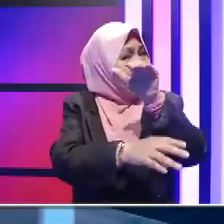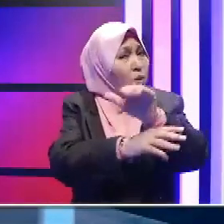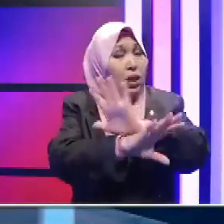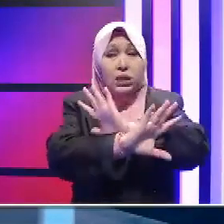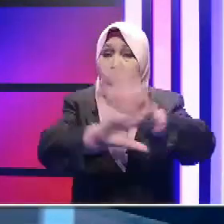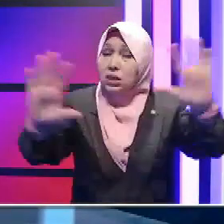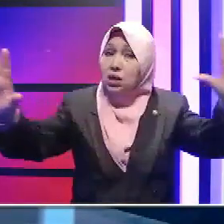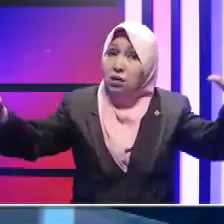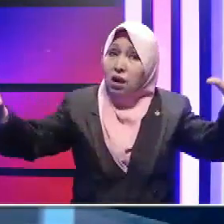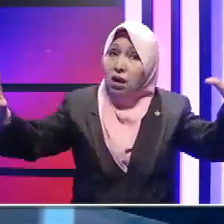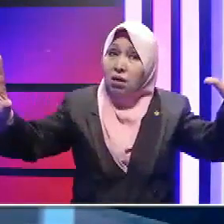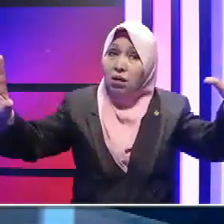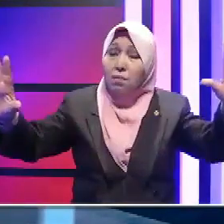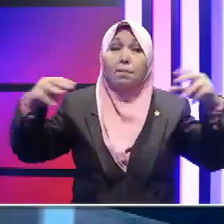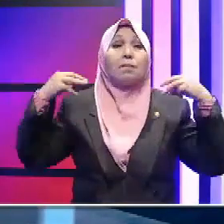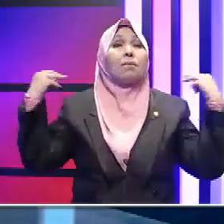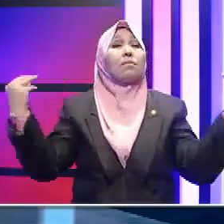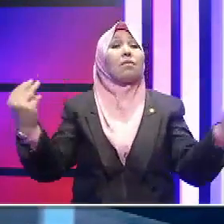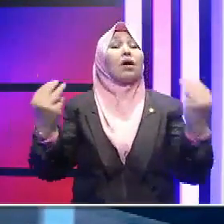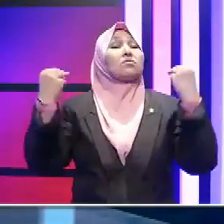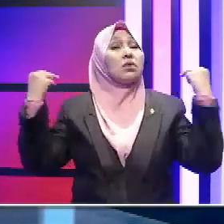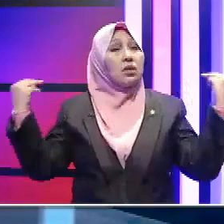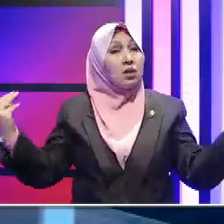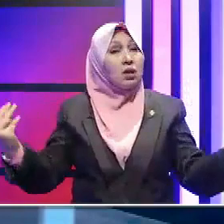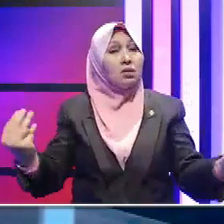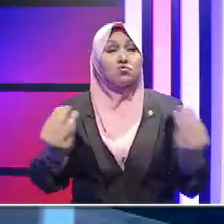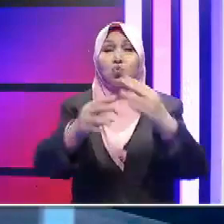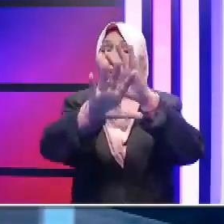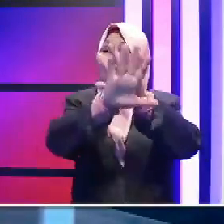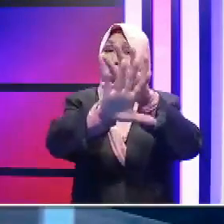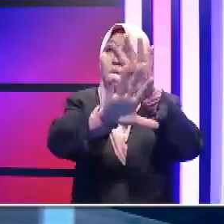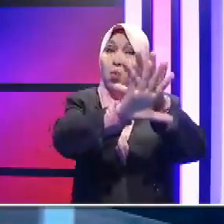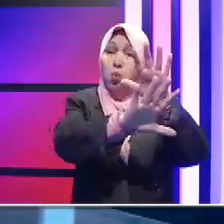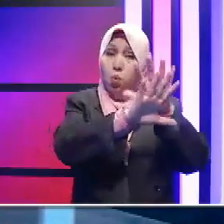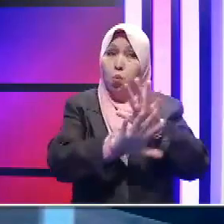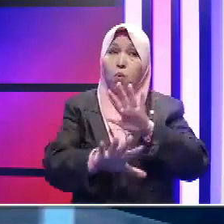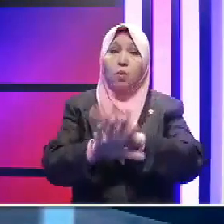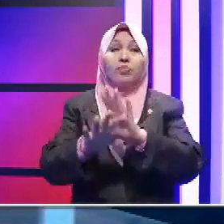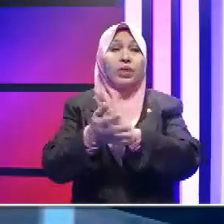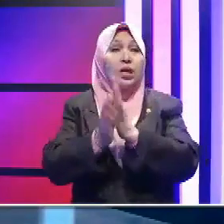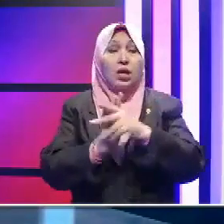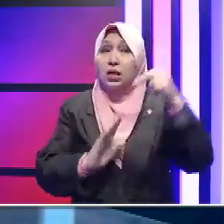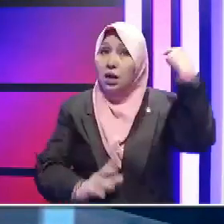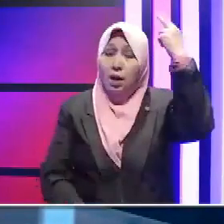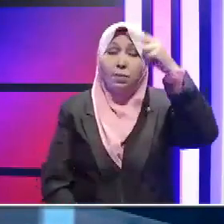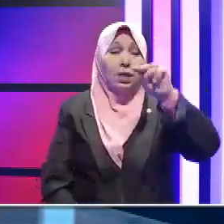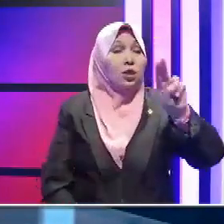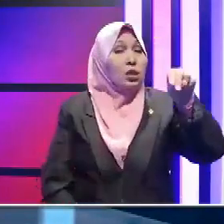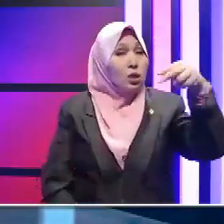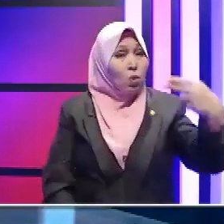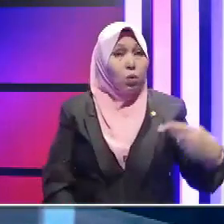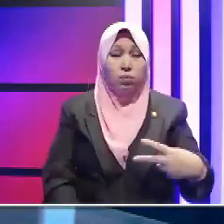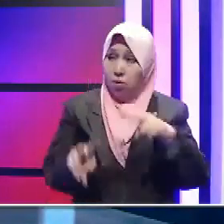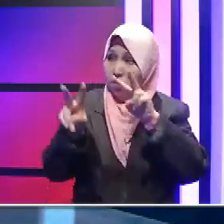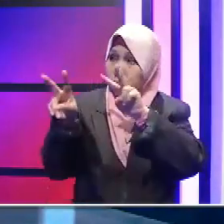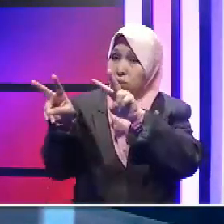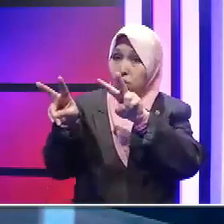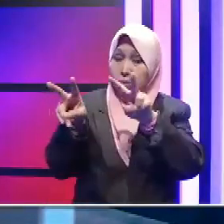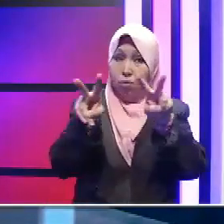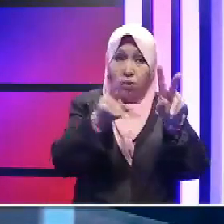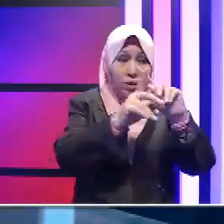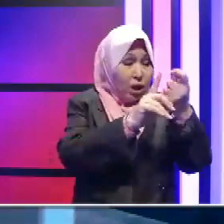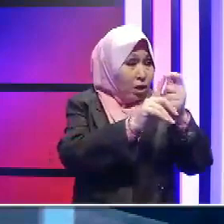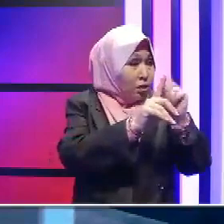terang-terangan dalam majelis-majelis keramaian sosok Nabi Nuh Alaihissalam memerhatikan